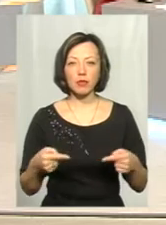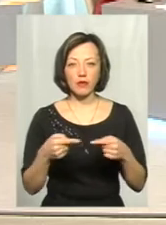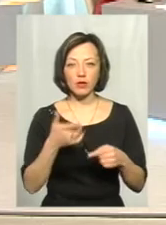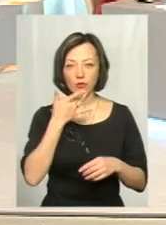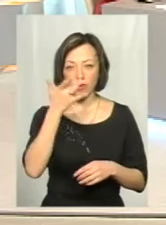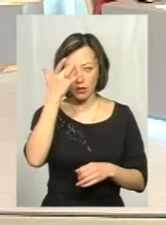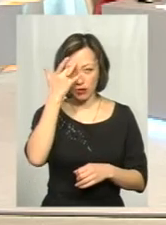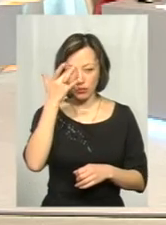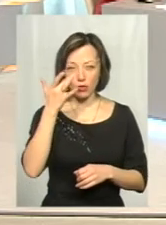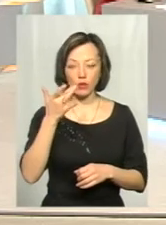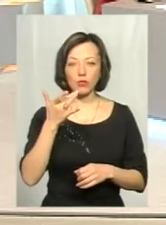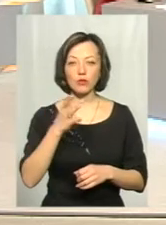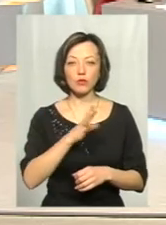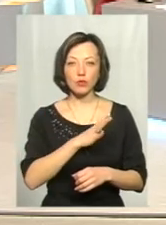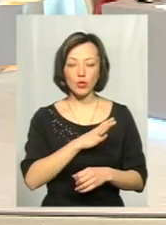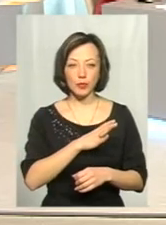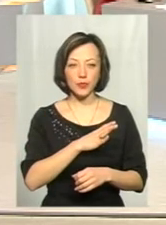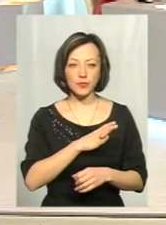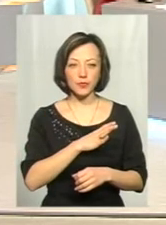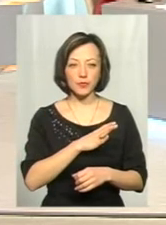влітку пройшло саме